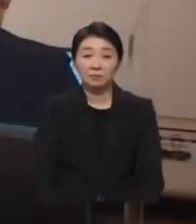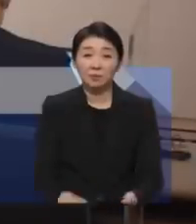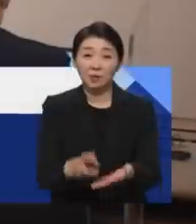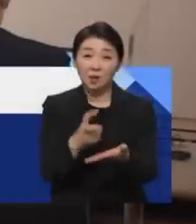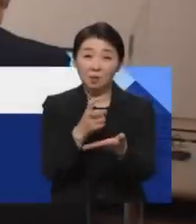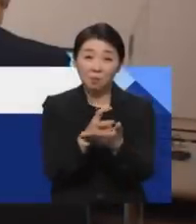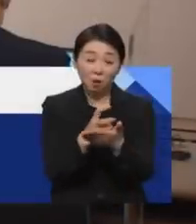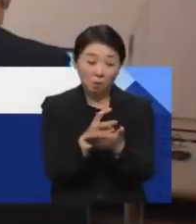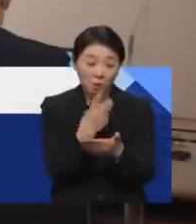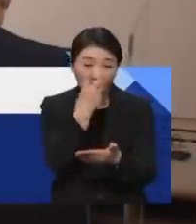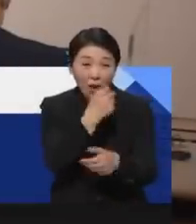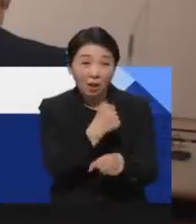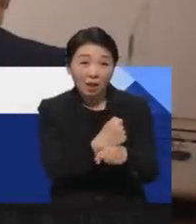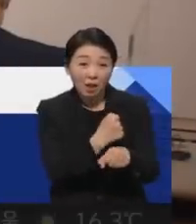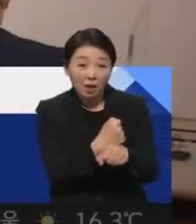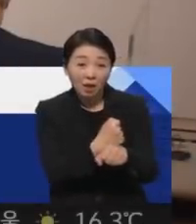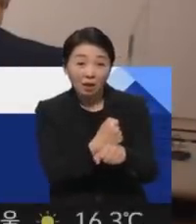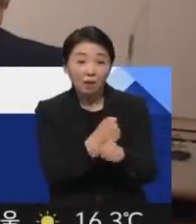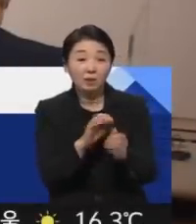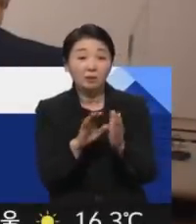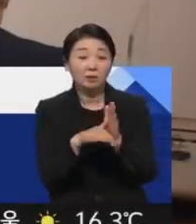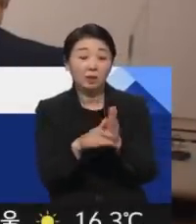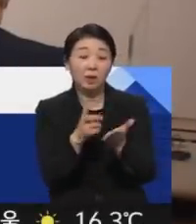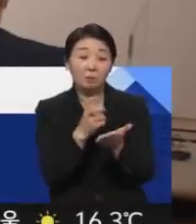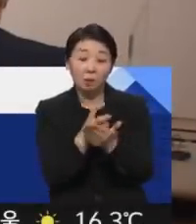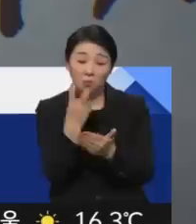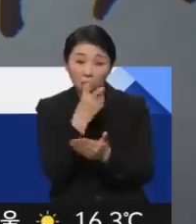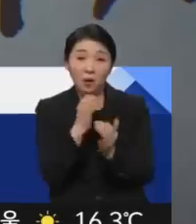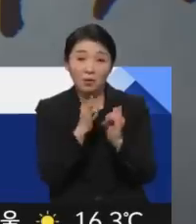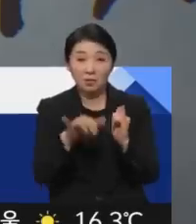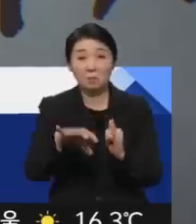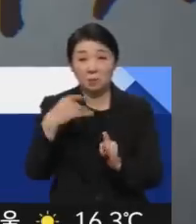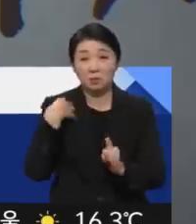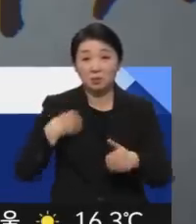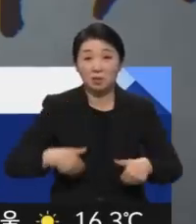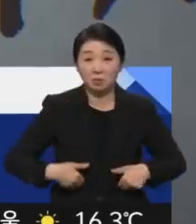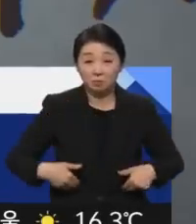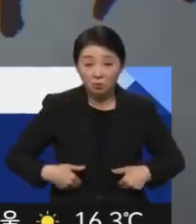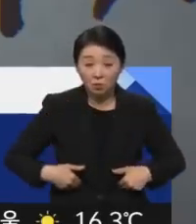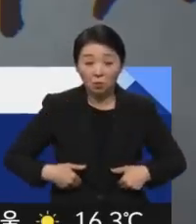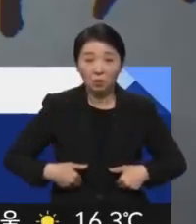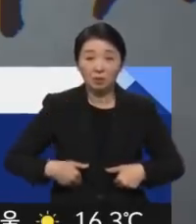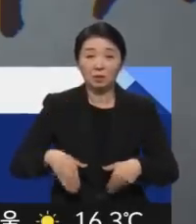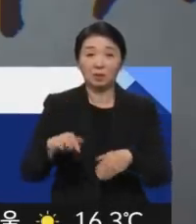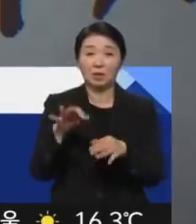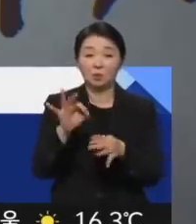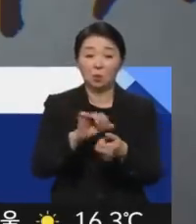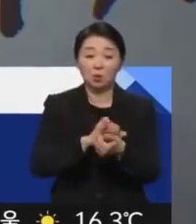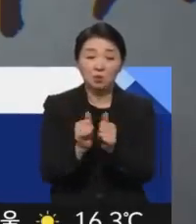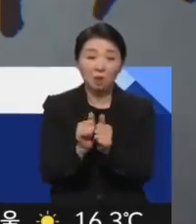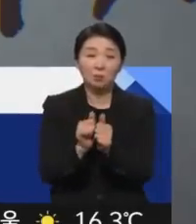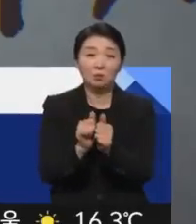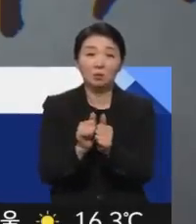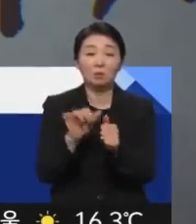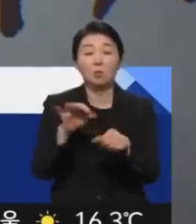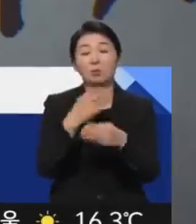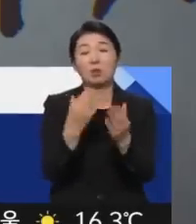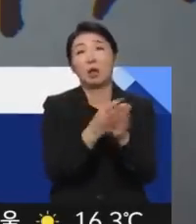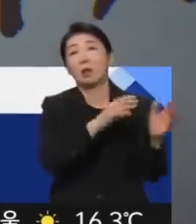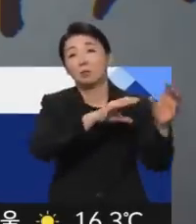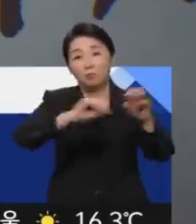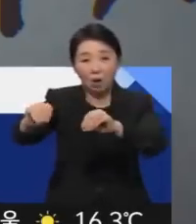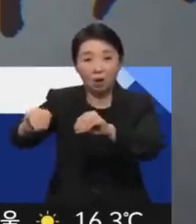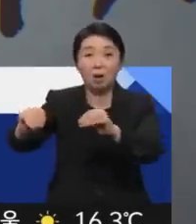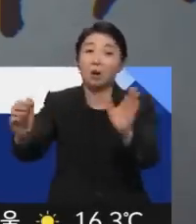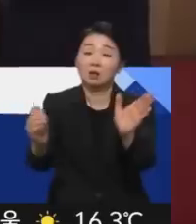가게 되면 그 이후에는 법정 관리인이 선임이 돼서 그렇죠. 일단 채무, 채권 다 동결, 돈을 다 묶어놓으시오.